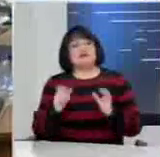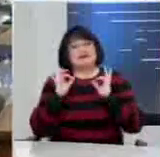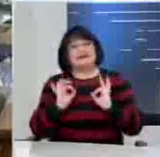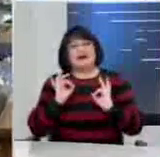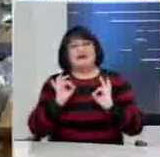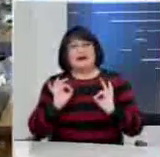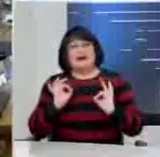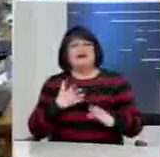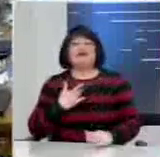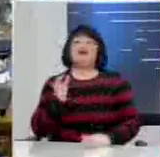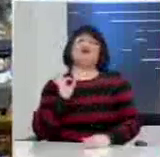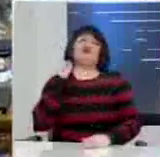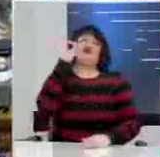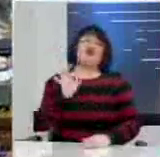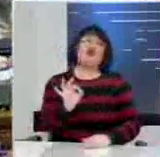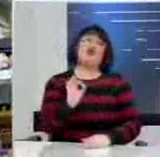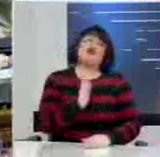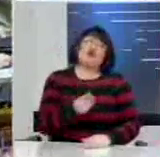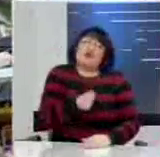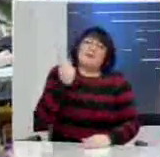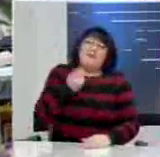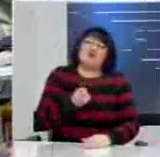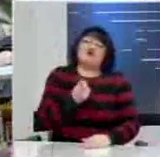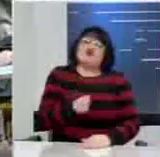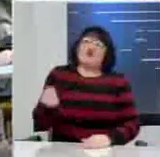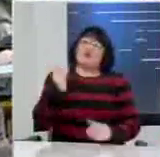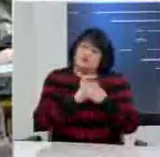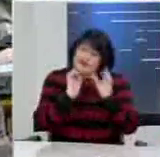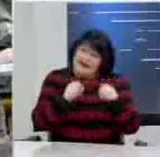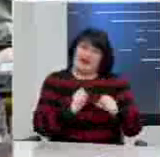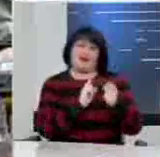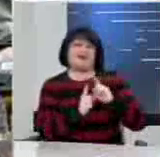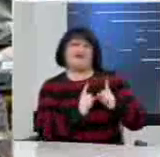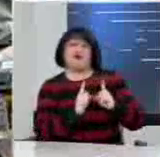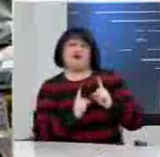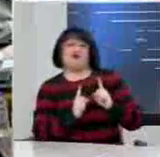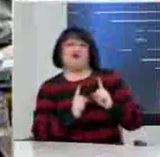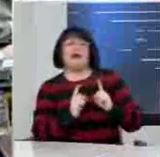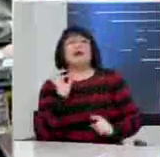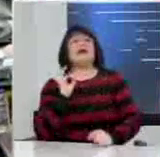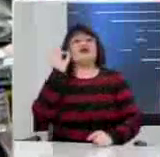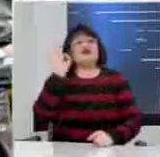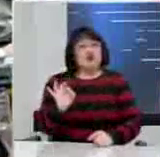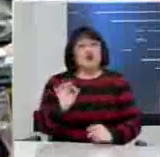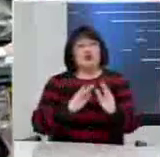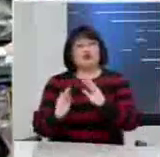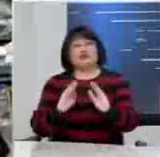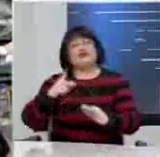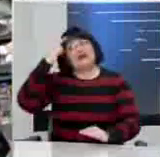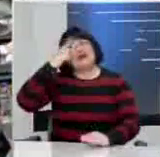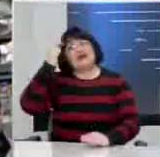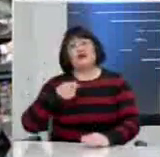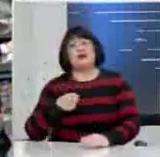στόχο βέβαια την ευρύτερη δυνατή συνένεση, αλλά κυρίως με στόχο την διασφάλιση των